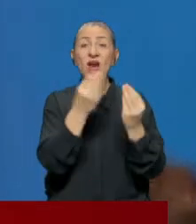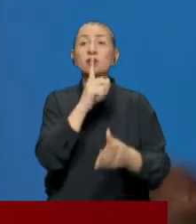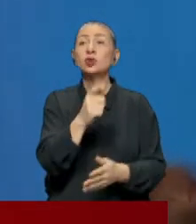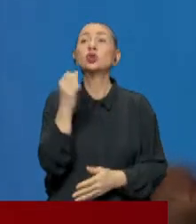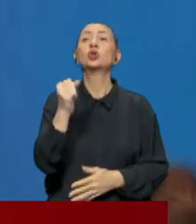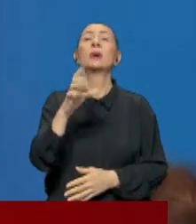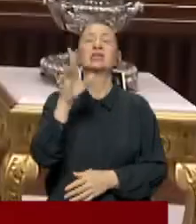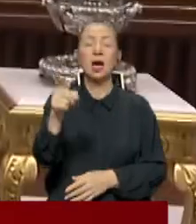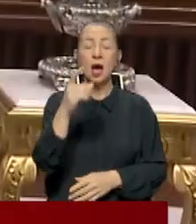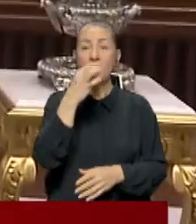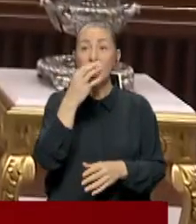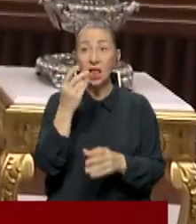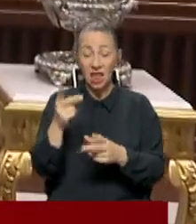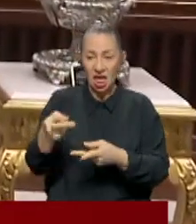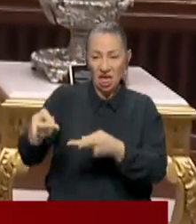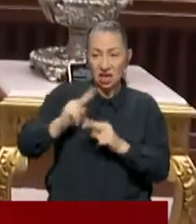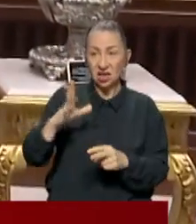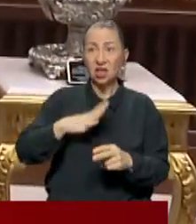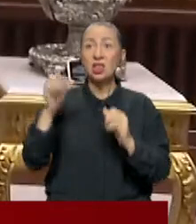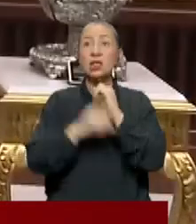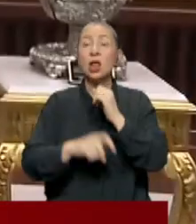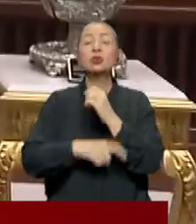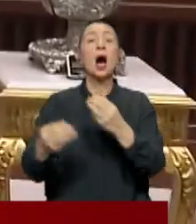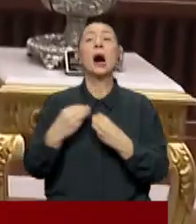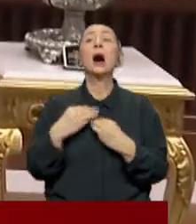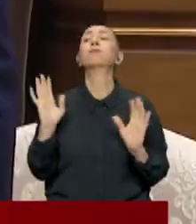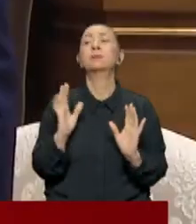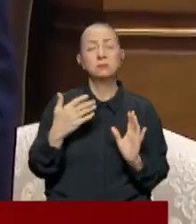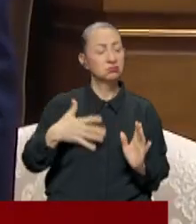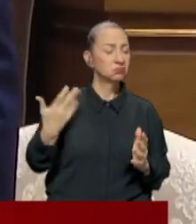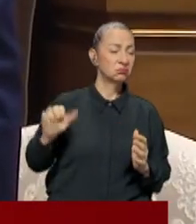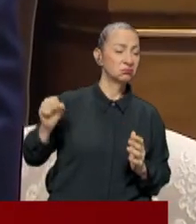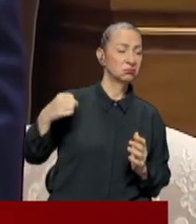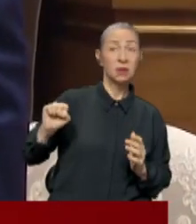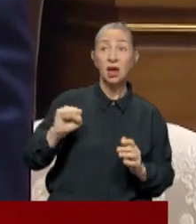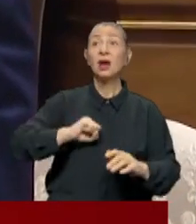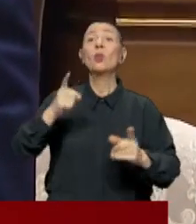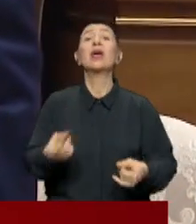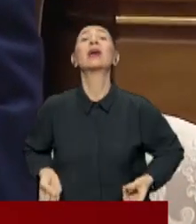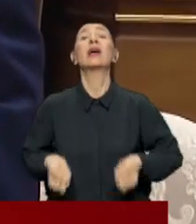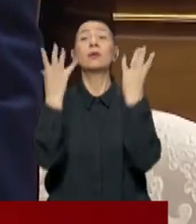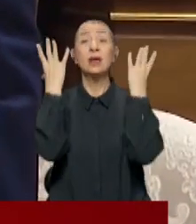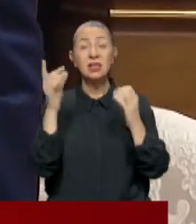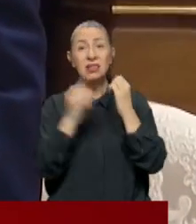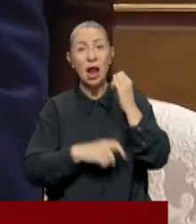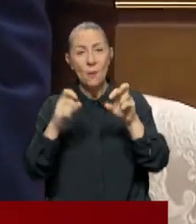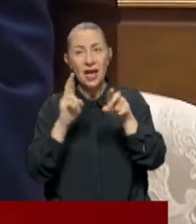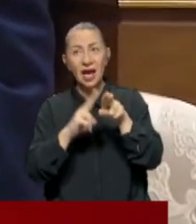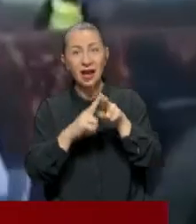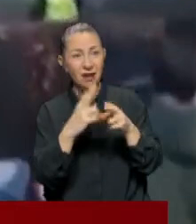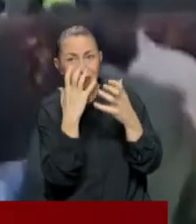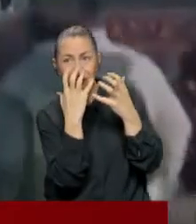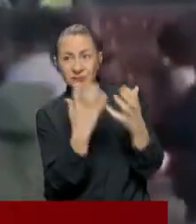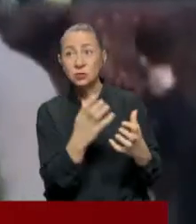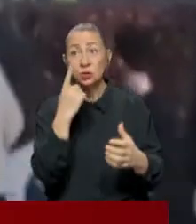sözleri tutmadı. Ankara'nın iadesini istediği teröristleri teslim etmeye yanaşmadı. Bu da yetmezmiş gibi terör örgütü PKK